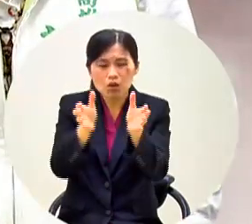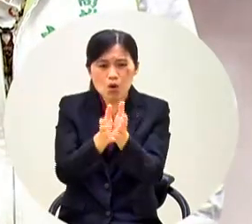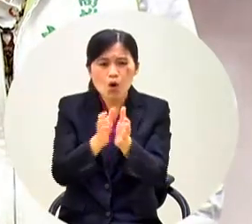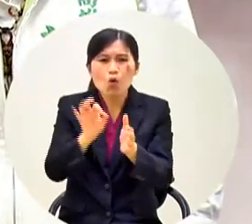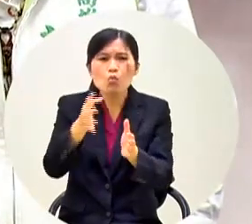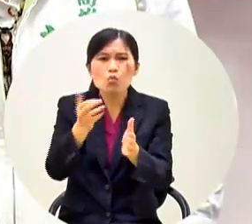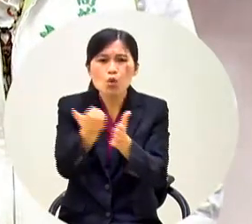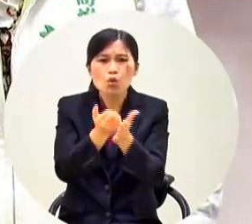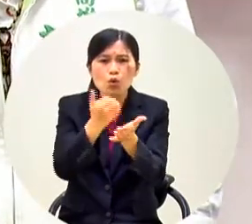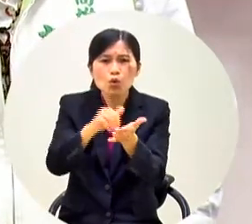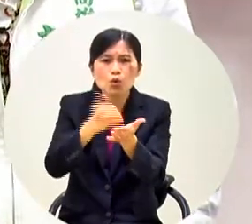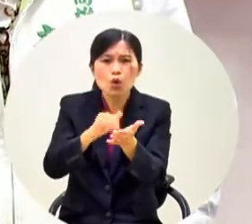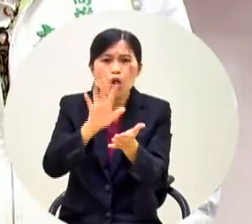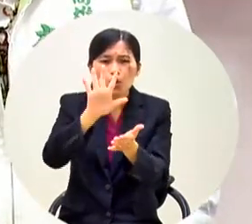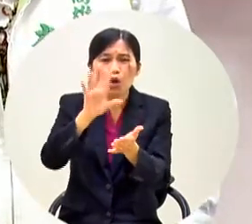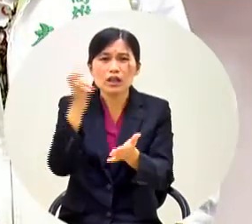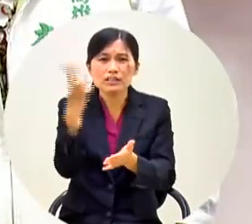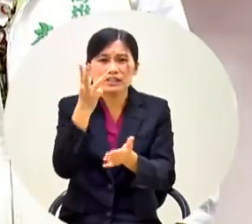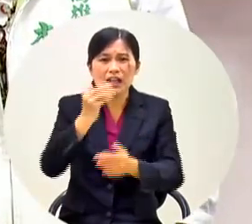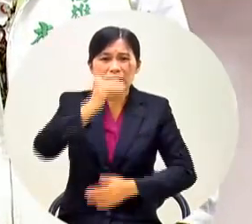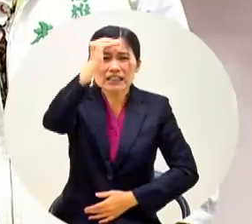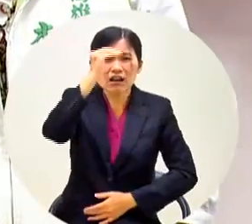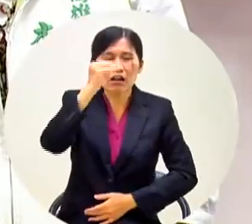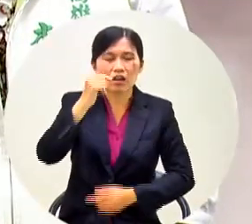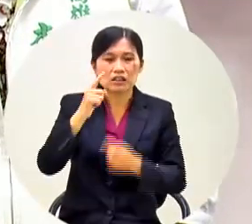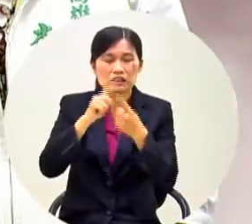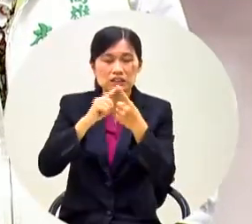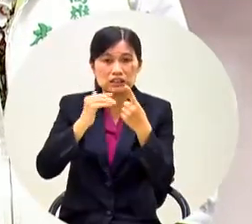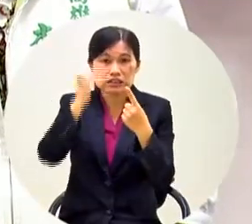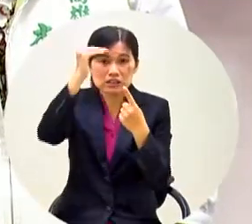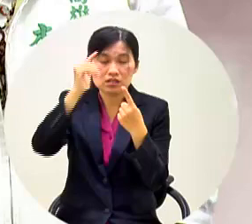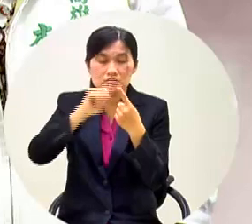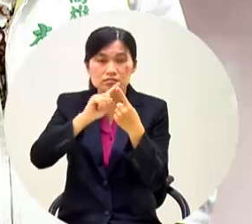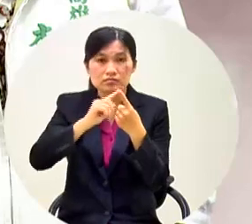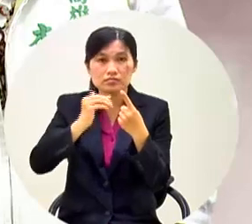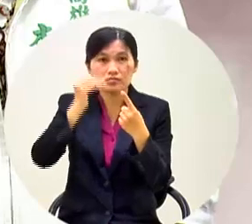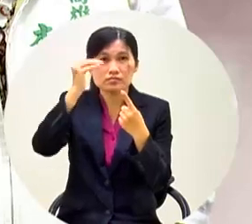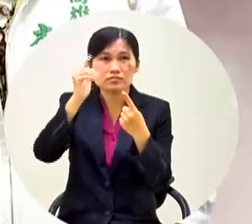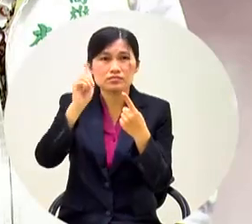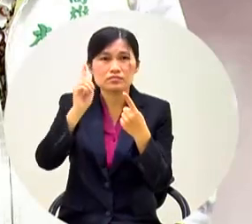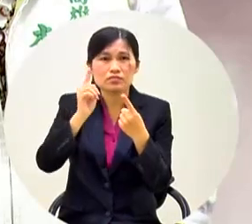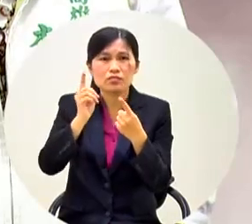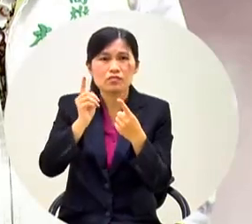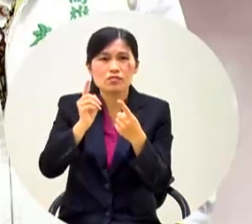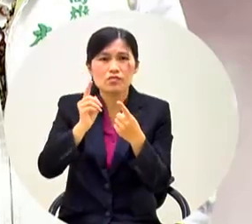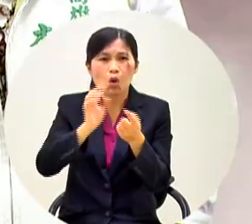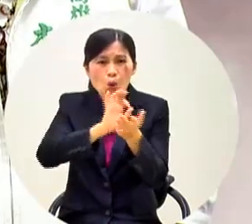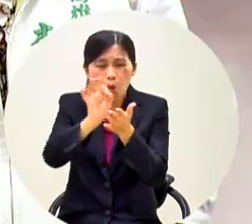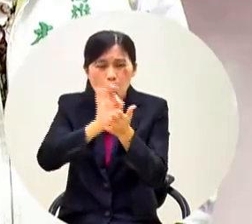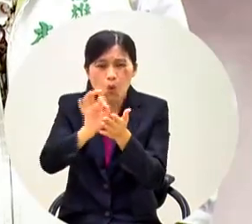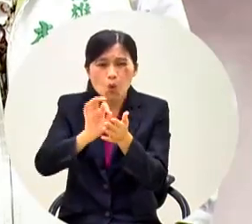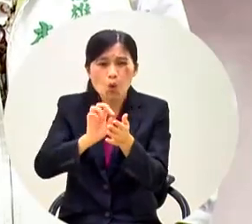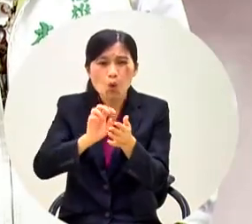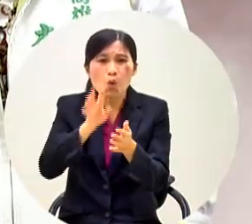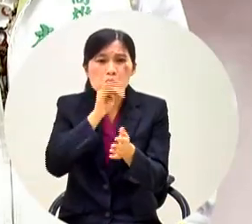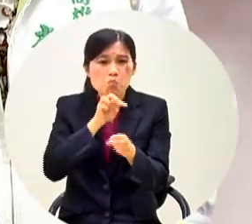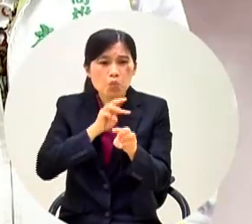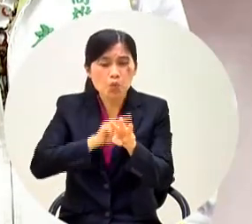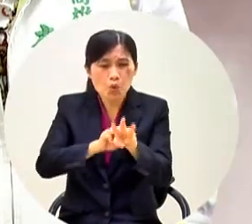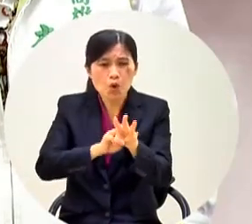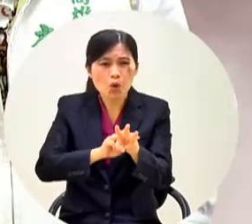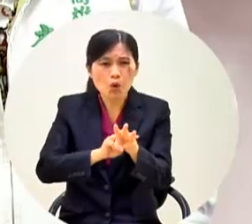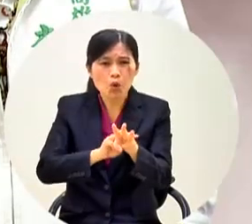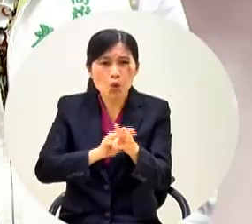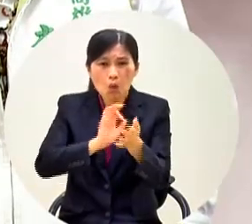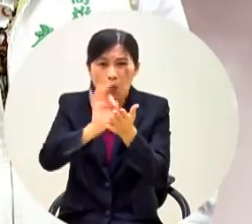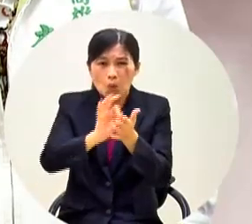一高就是我们的税出预算就是历年新高，第二个我们的负债